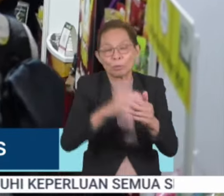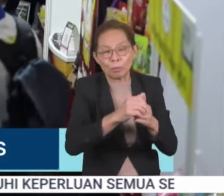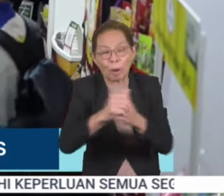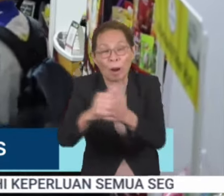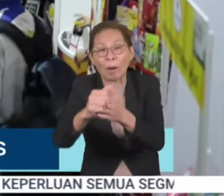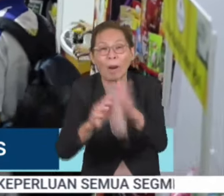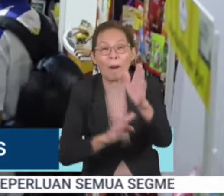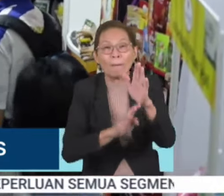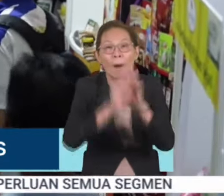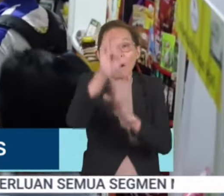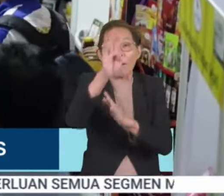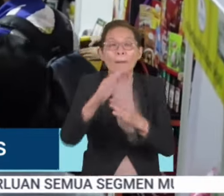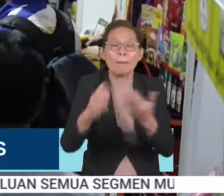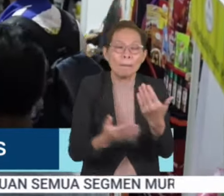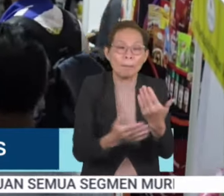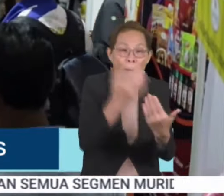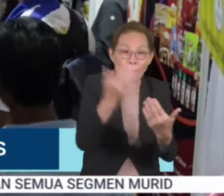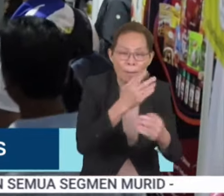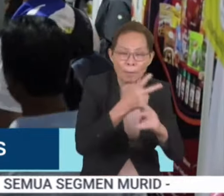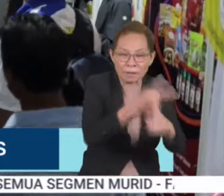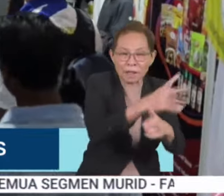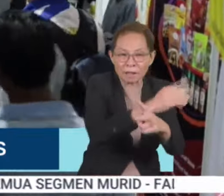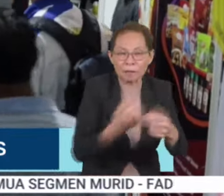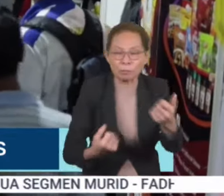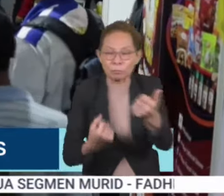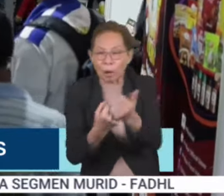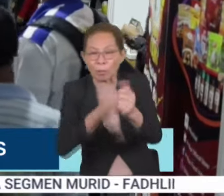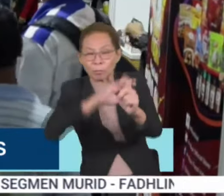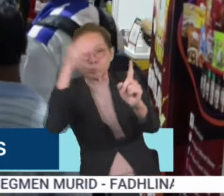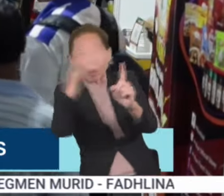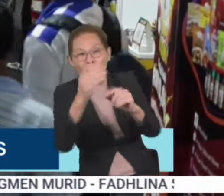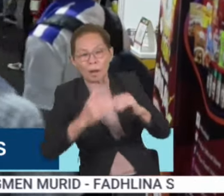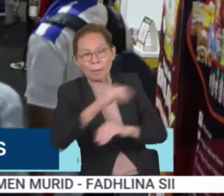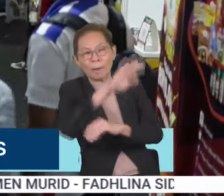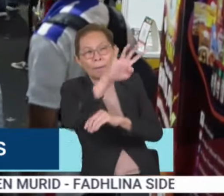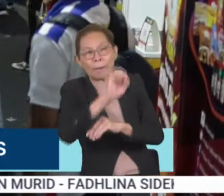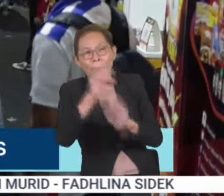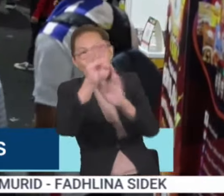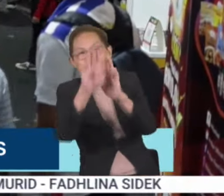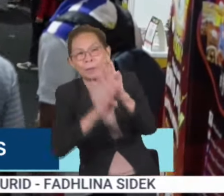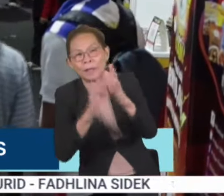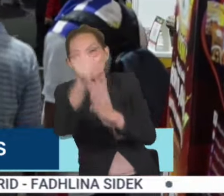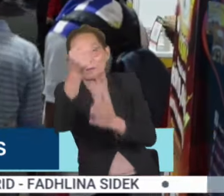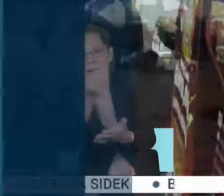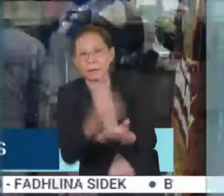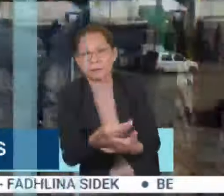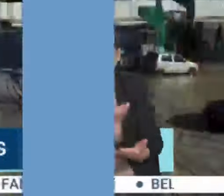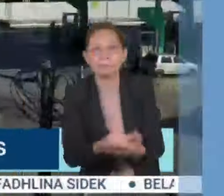pertumbuhan PMKS melalui kemudahan pinjaman dan pembiayaan bersasar lebih RM40 bilion.